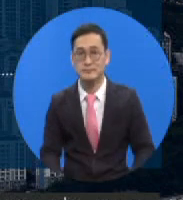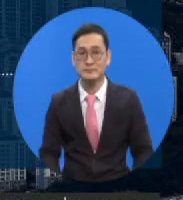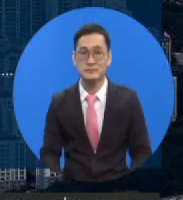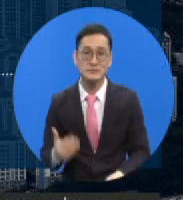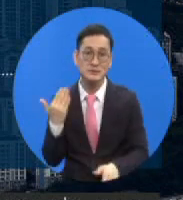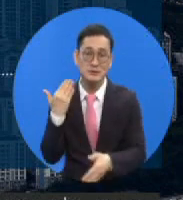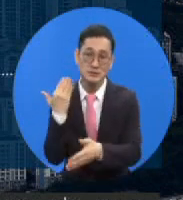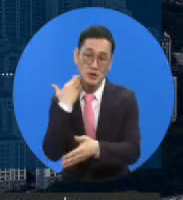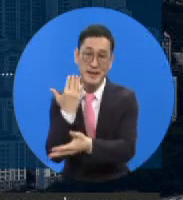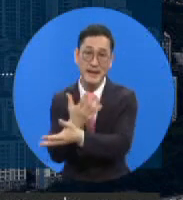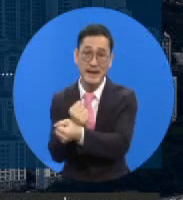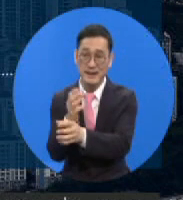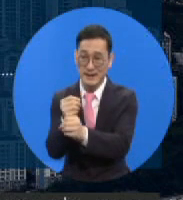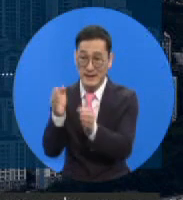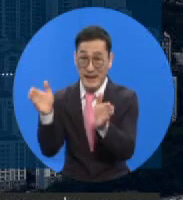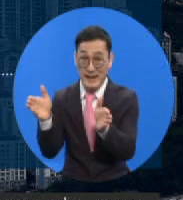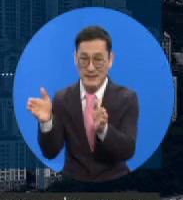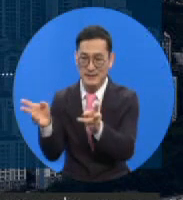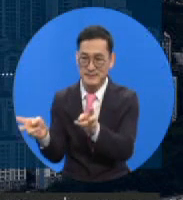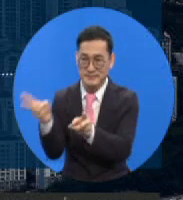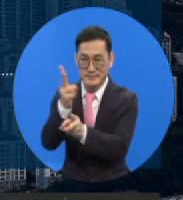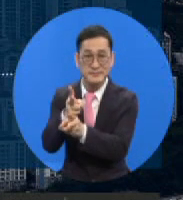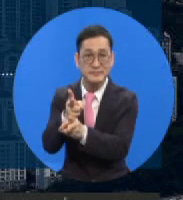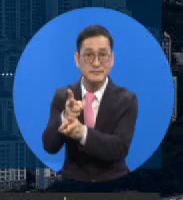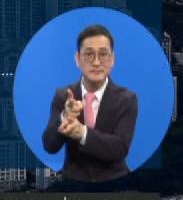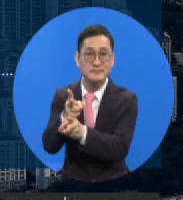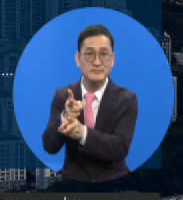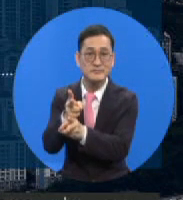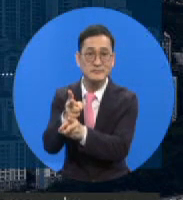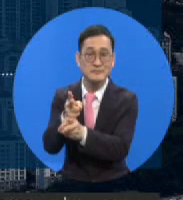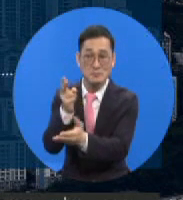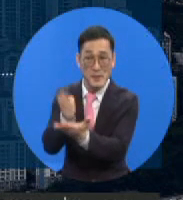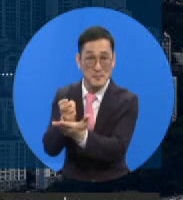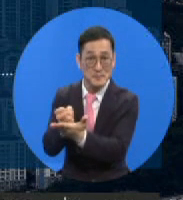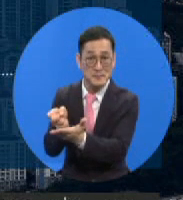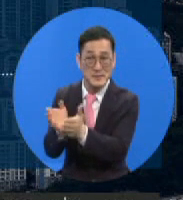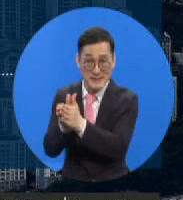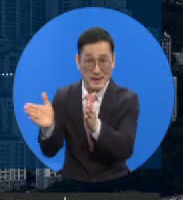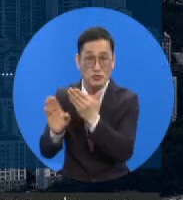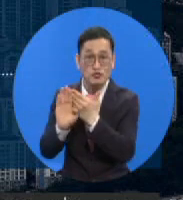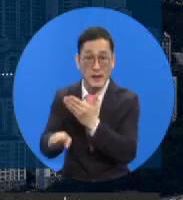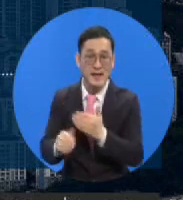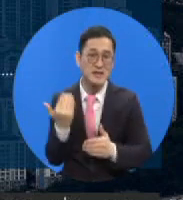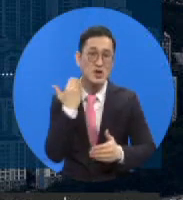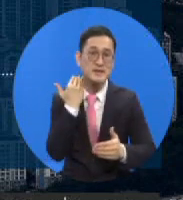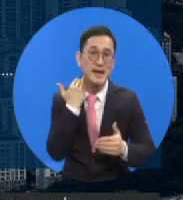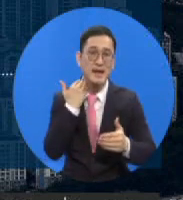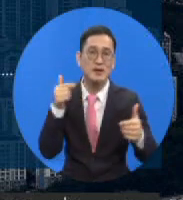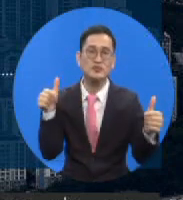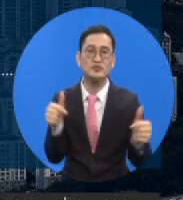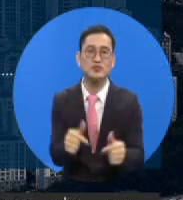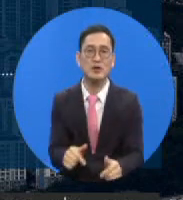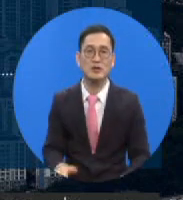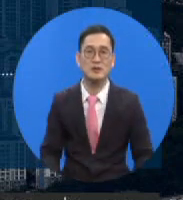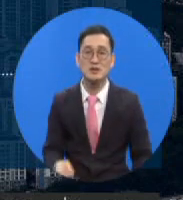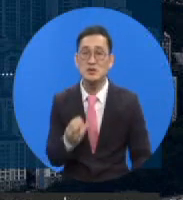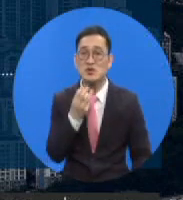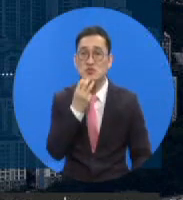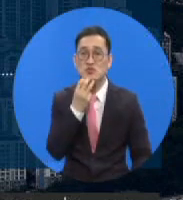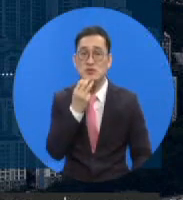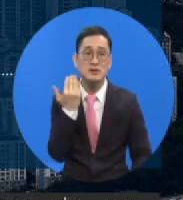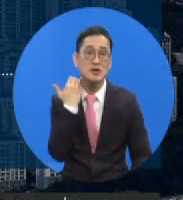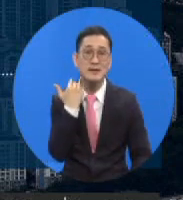기간이 2년에서 4년으로 늘어난 임대차보호법 개정 이후 전세 물량이 줄었고 특히 서울 전세값이